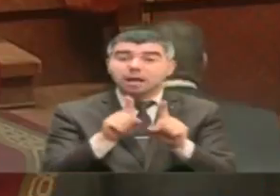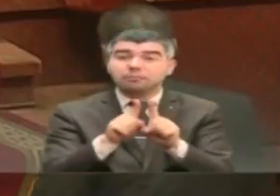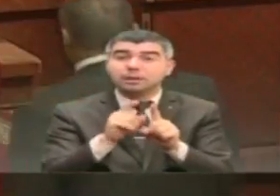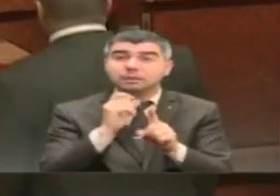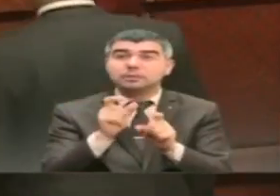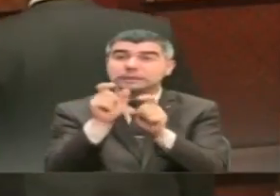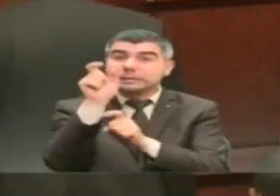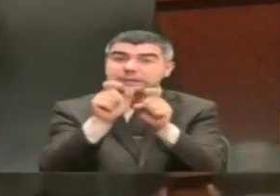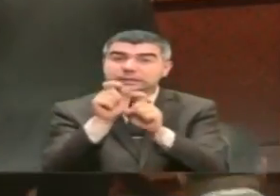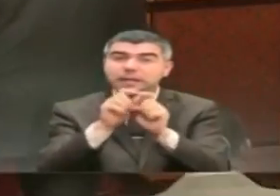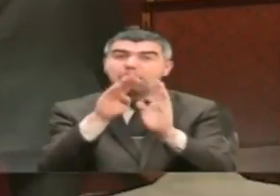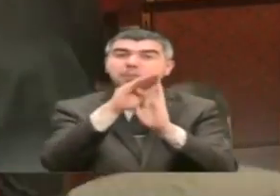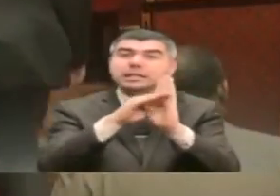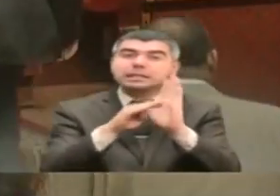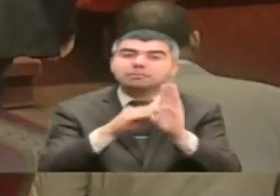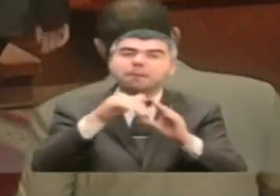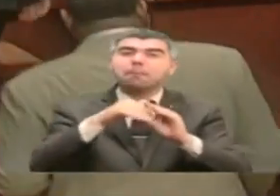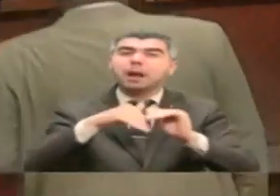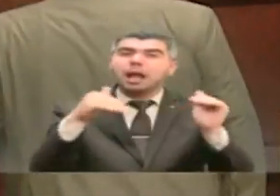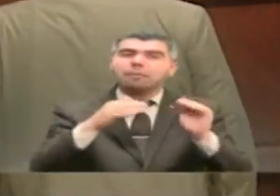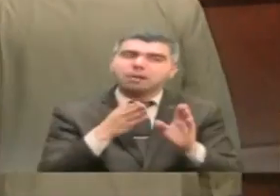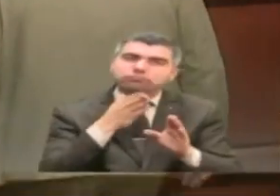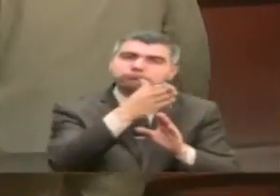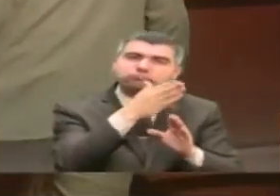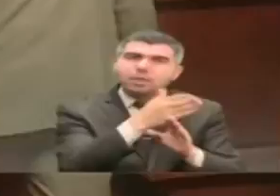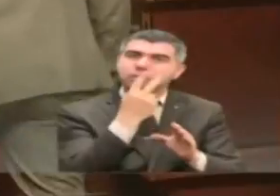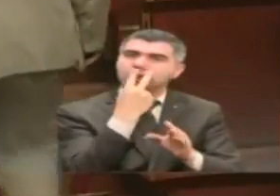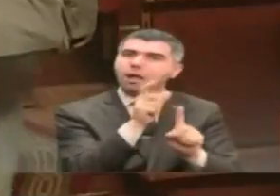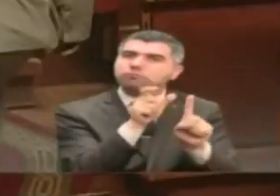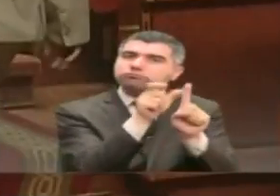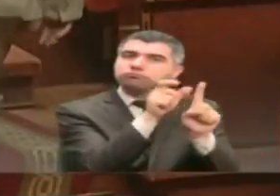اللجان الجهوية اللي خاص الأمور بطبيعة الحال تأخذ المجرى ديالها الطبيعي والصحيح. السيد الرئيس.